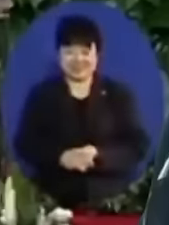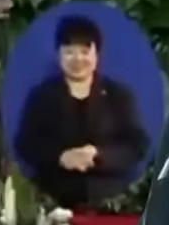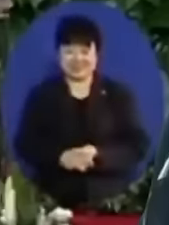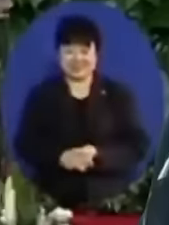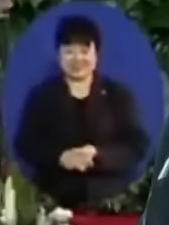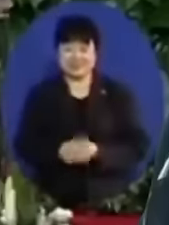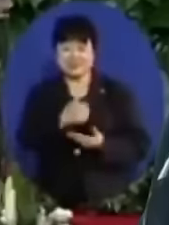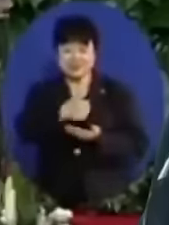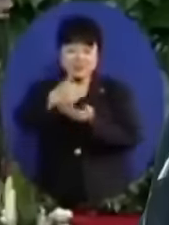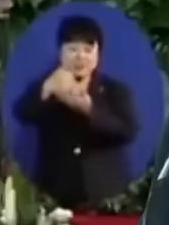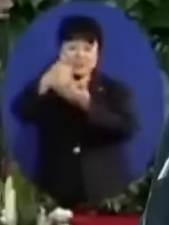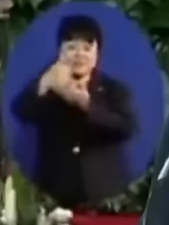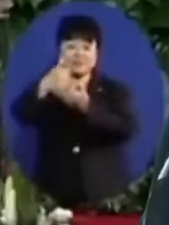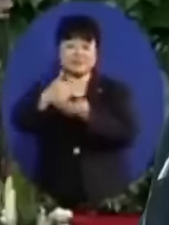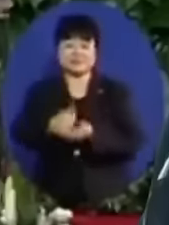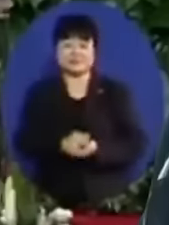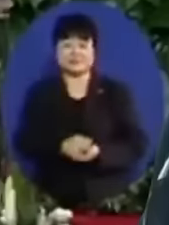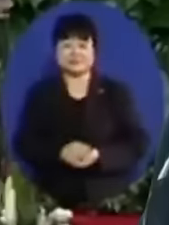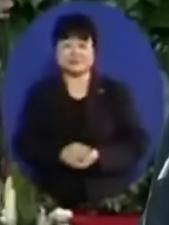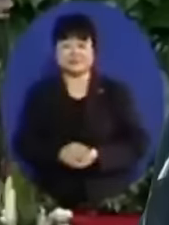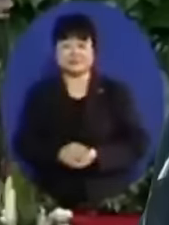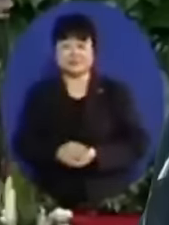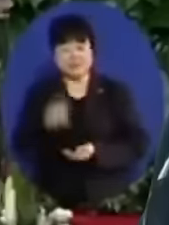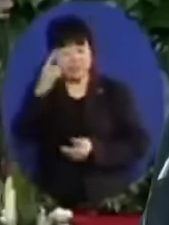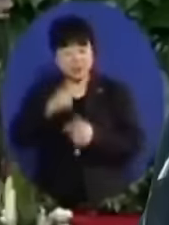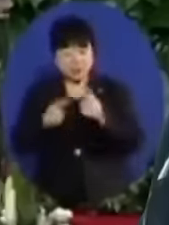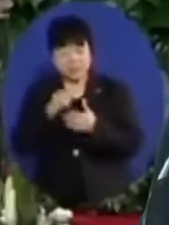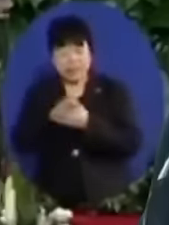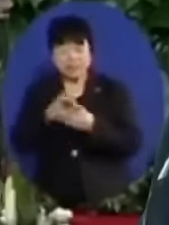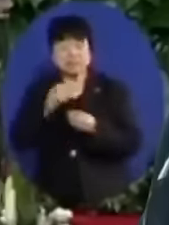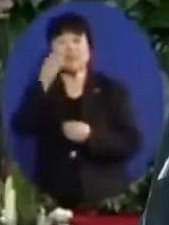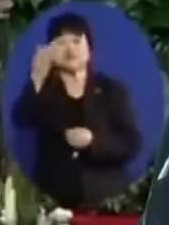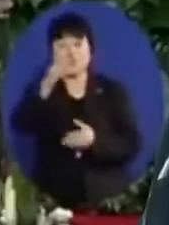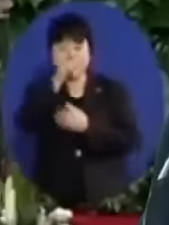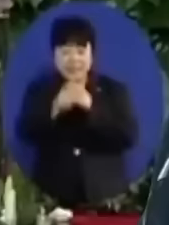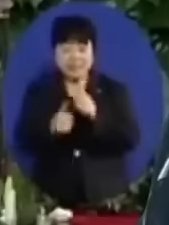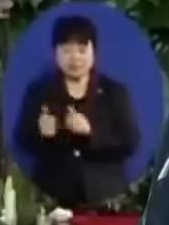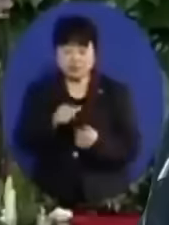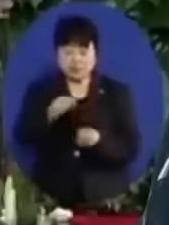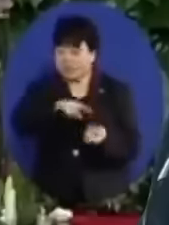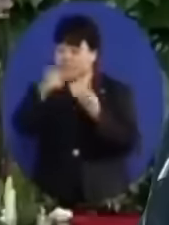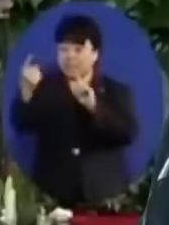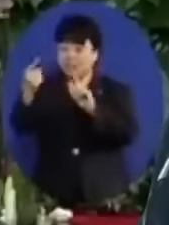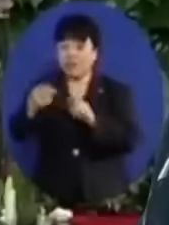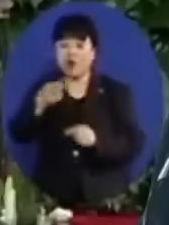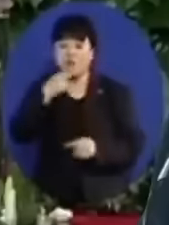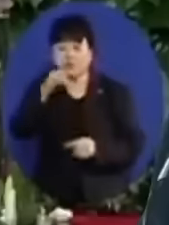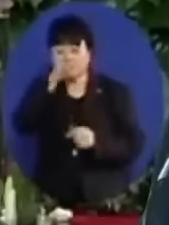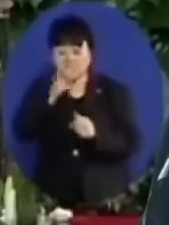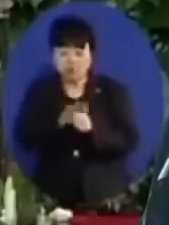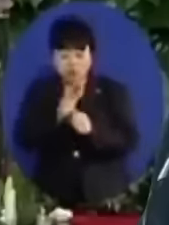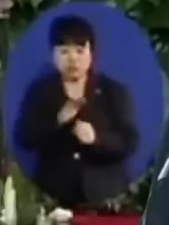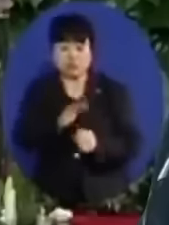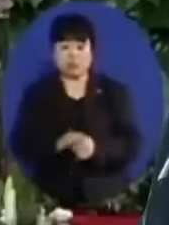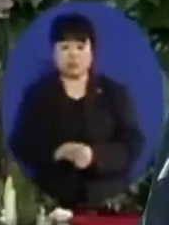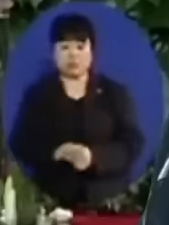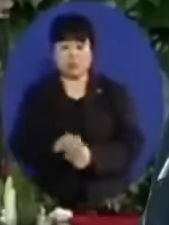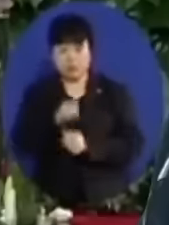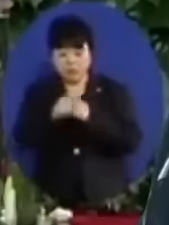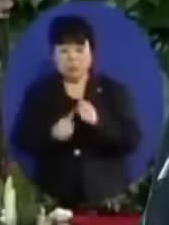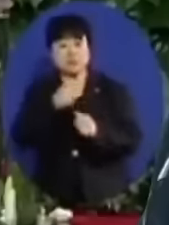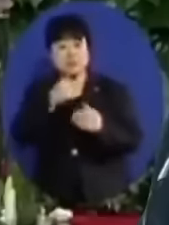우리에게 우리가 생각하는 것보다 더 많이 응답해 주시는 것입니다. 하나님은 죽은 자를 살리심이 없는 것을 있는 것으로 부르시는 하나님이시기